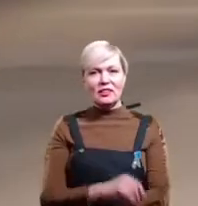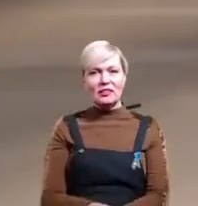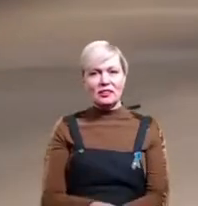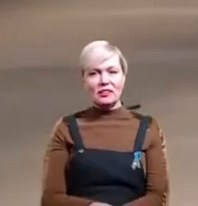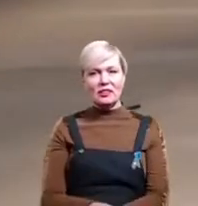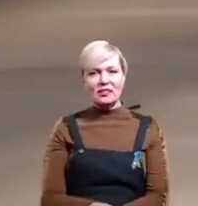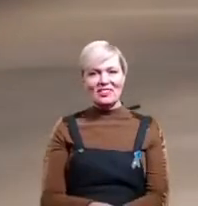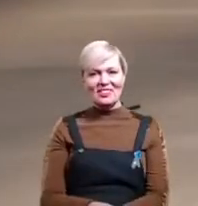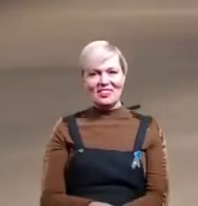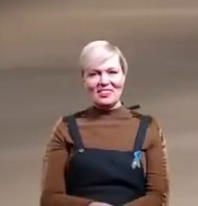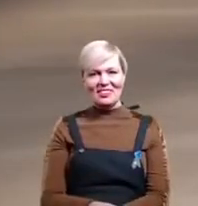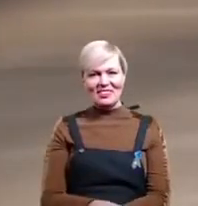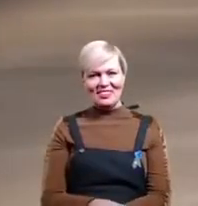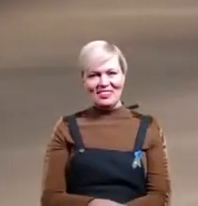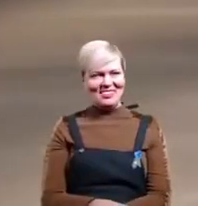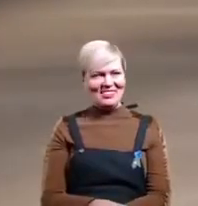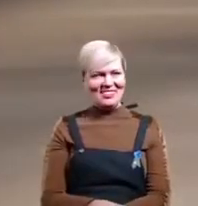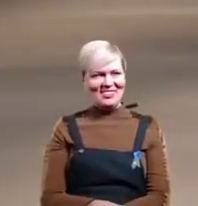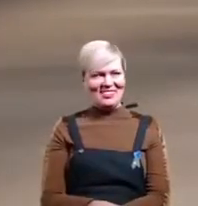Да.